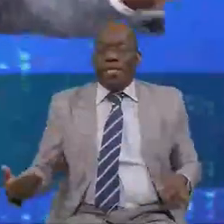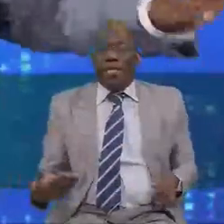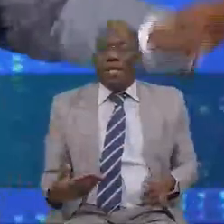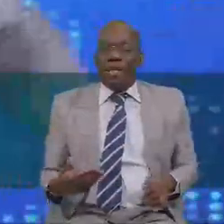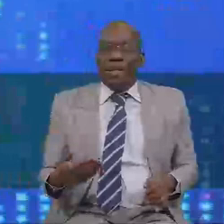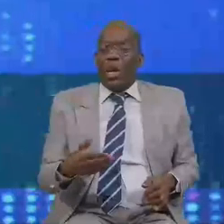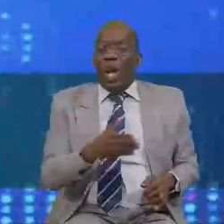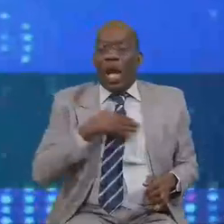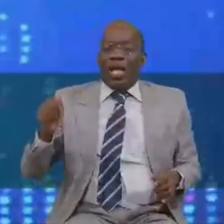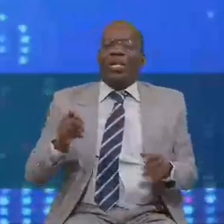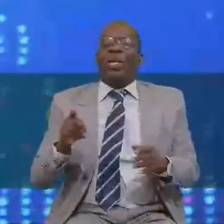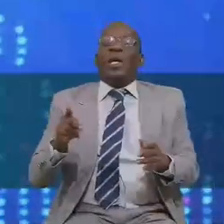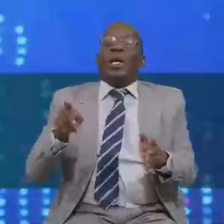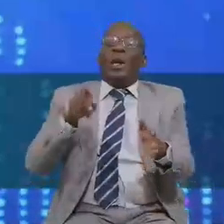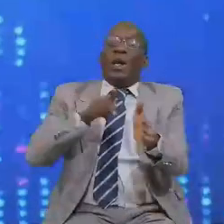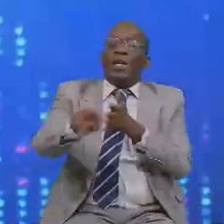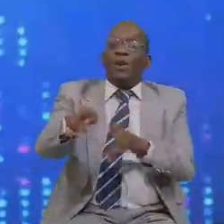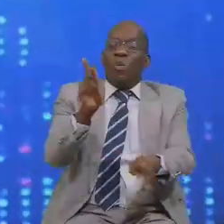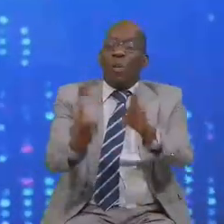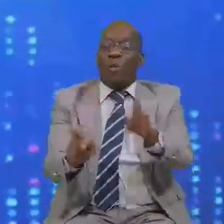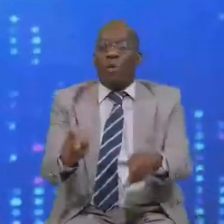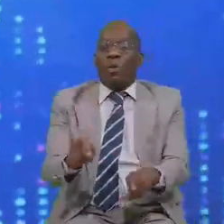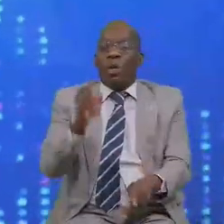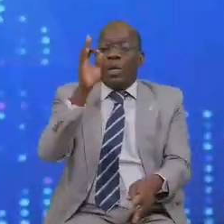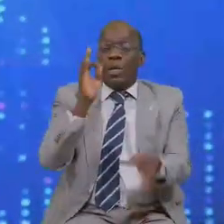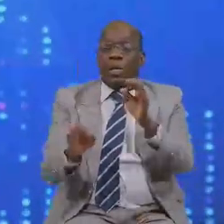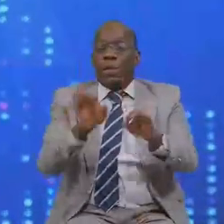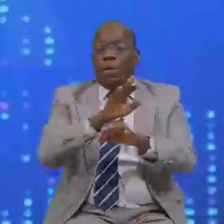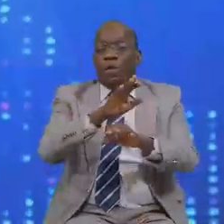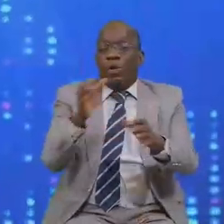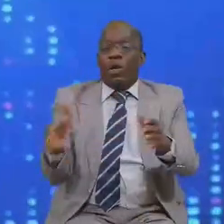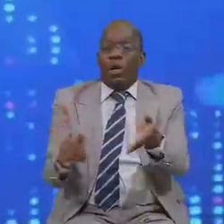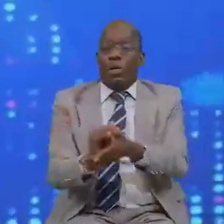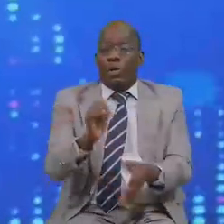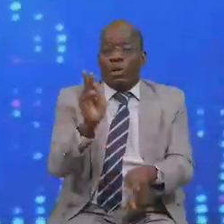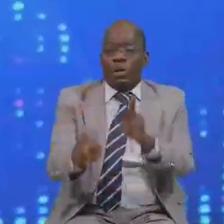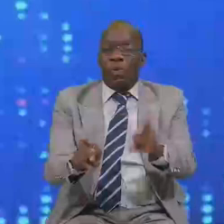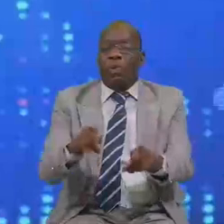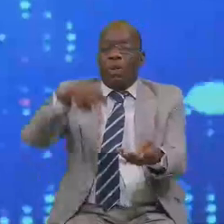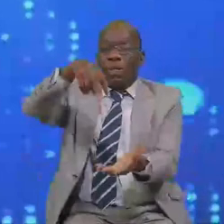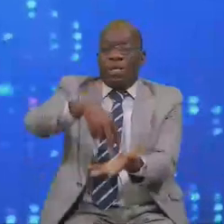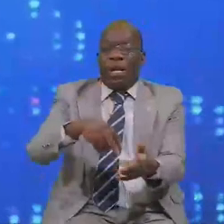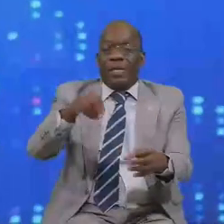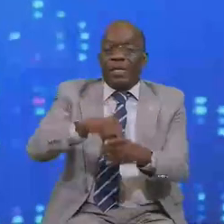Même exterminer des vies, ôter des vies. Si ces gens-là s'interposent sur le